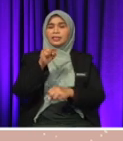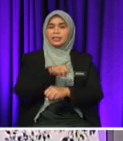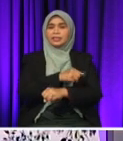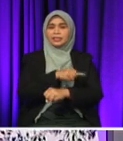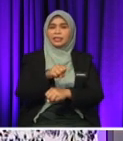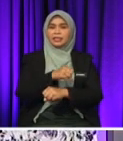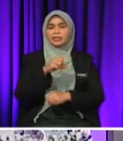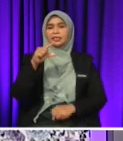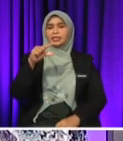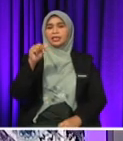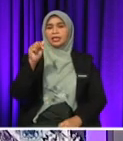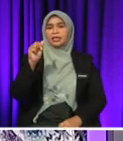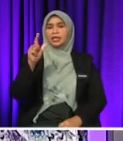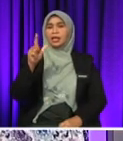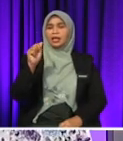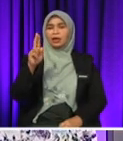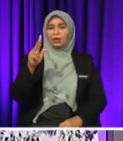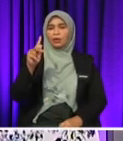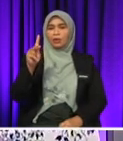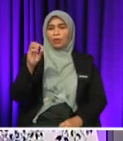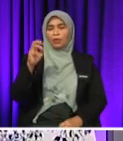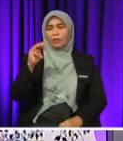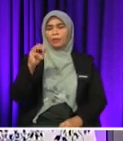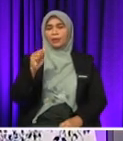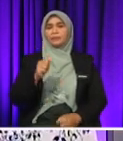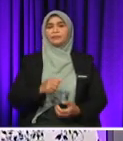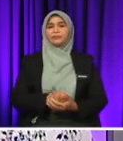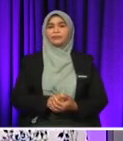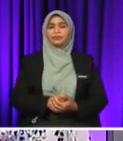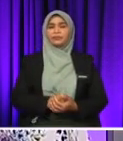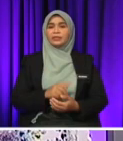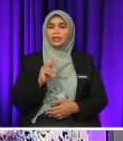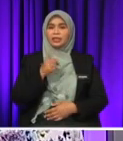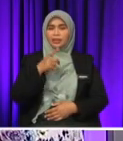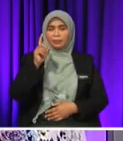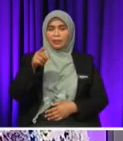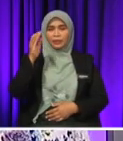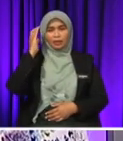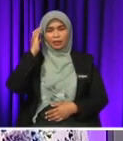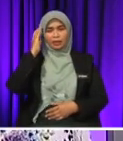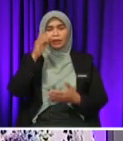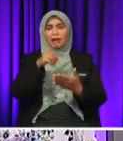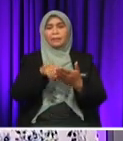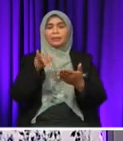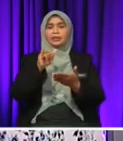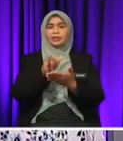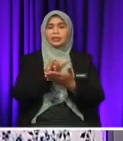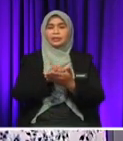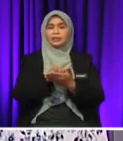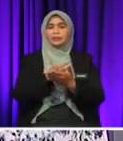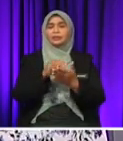glaukoma ke Ahmad tadi seperti yang cikgukan kita perlu tahu Apa itu